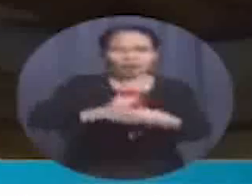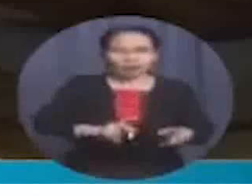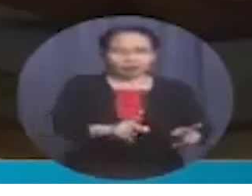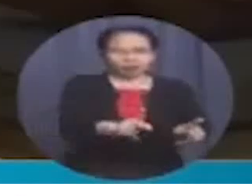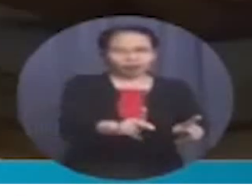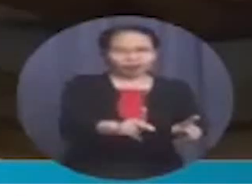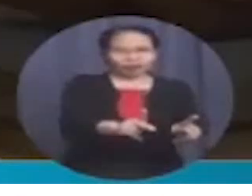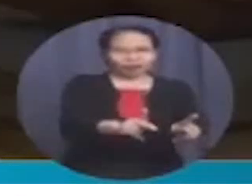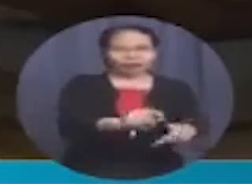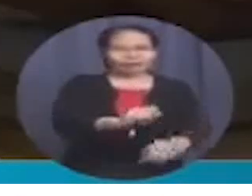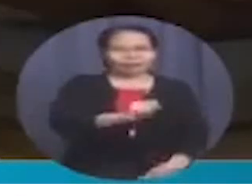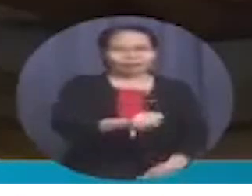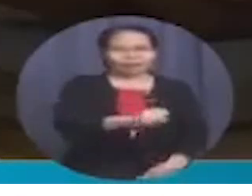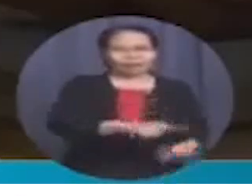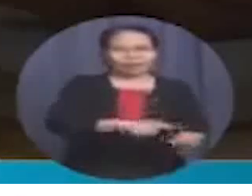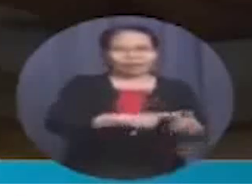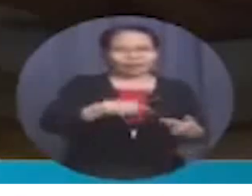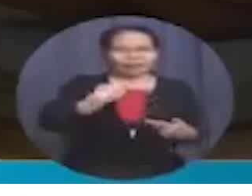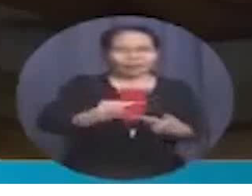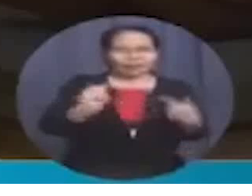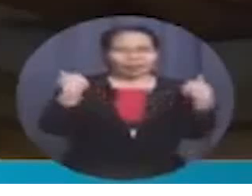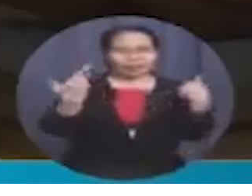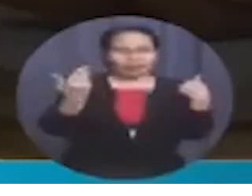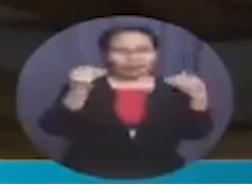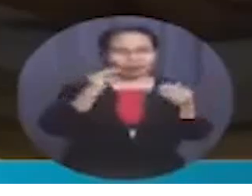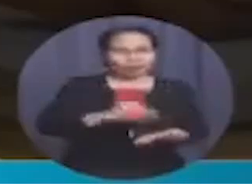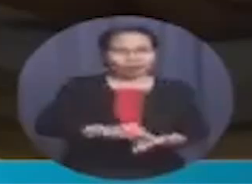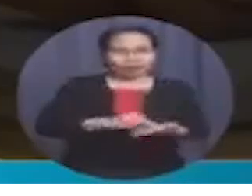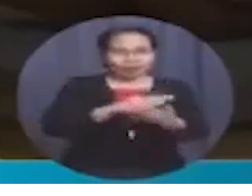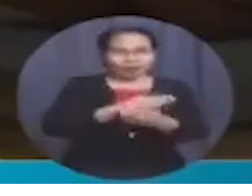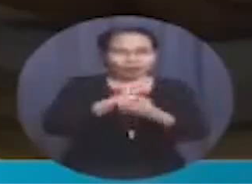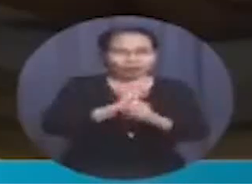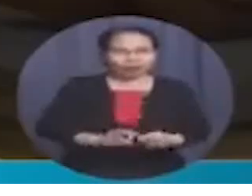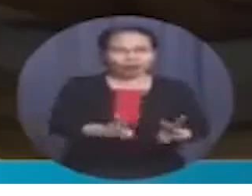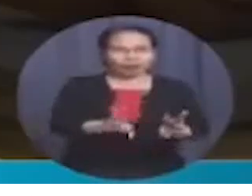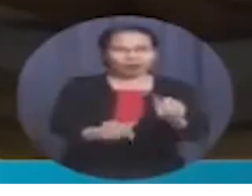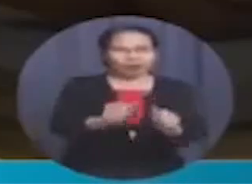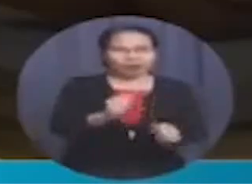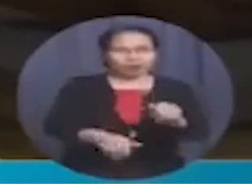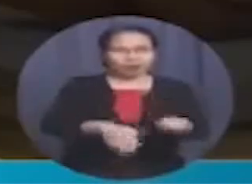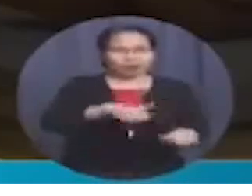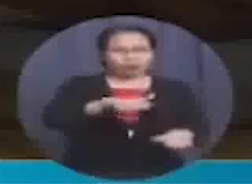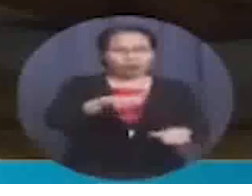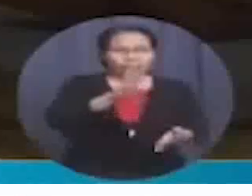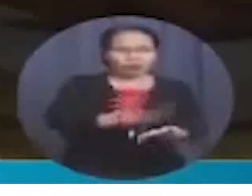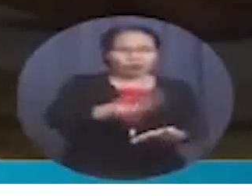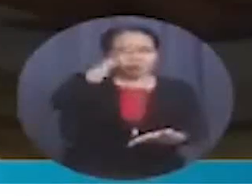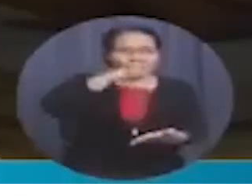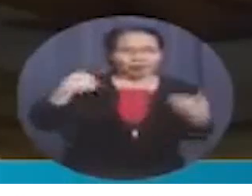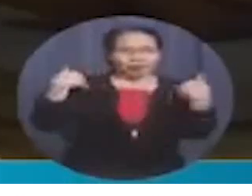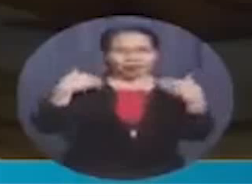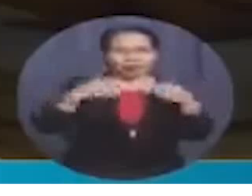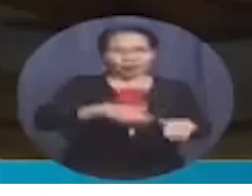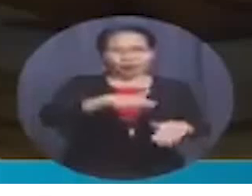daan. No? Kaya sabi niya, magpapatuloy ka ba dyan sa dating daan na nilakaran ng masasamang tao? Yun